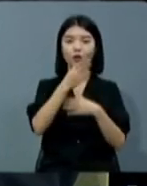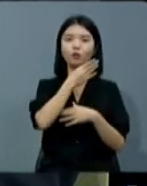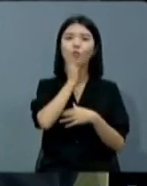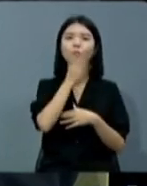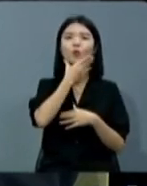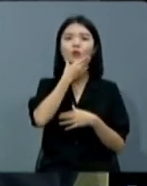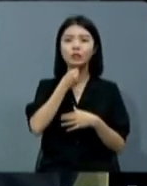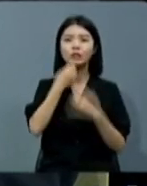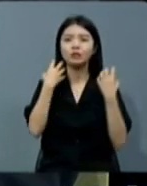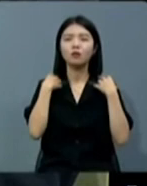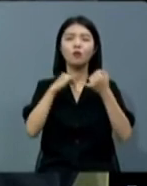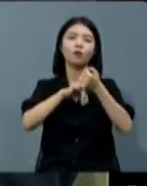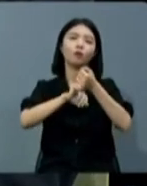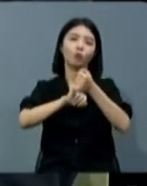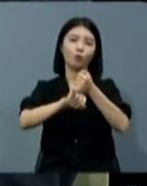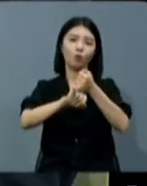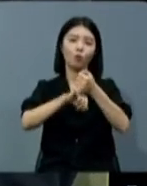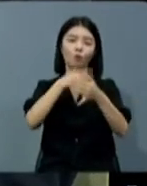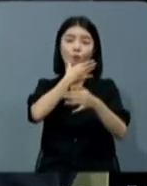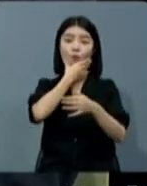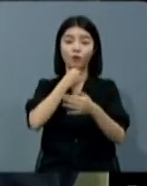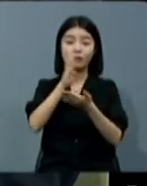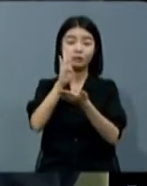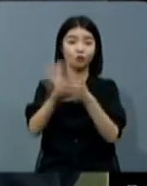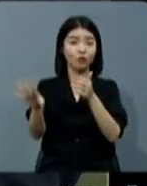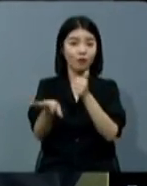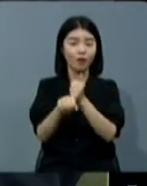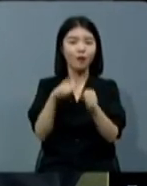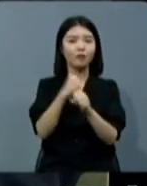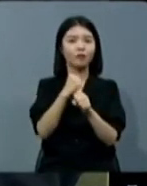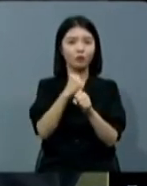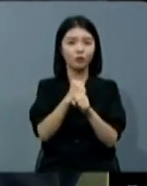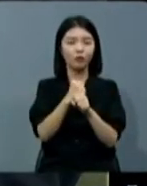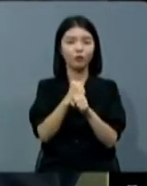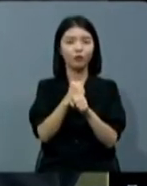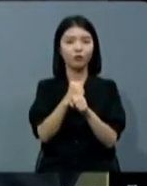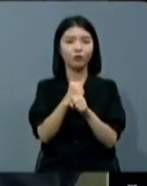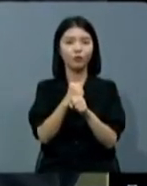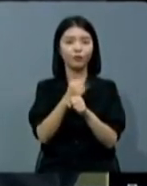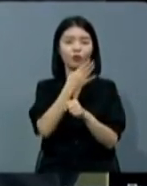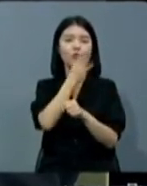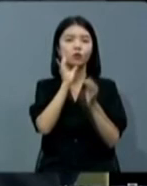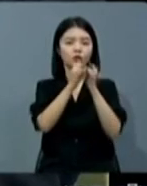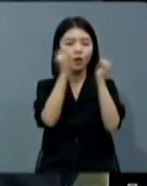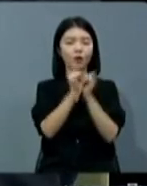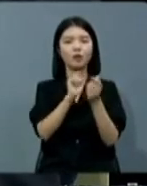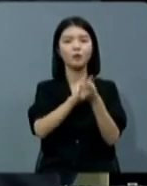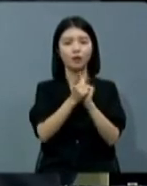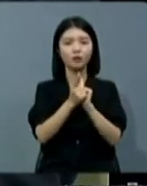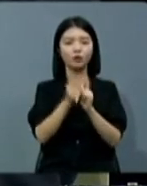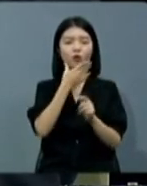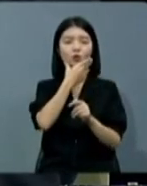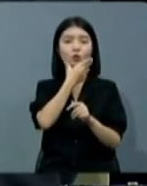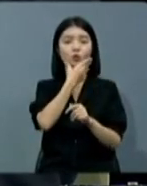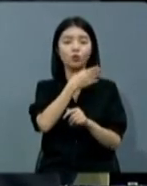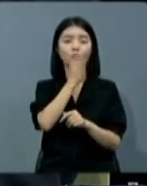노인복지청을 반드시 복지부 산하에 만들어 가지고 고령 사회에 대비해서 노인복지를